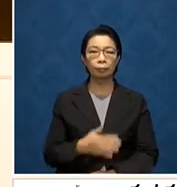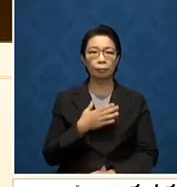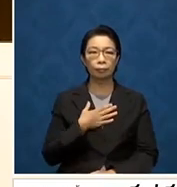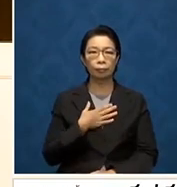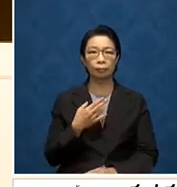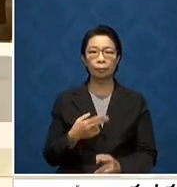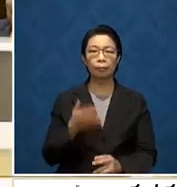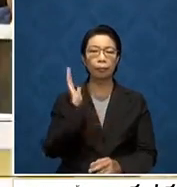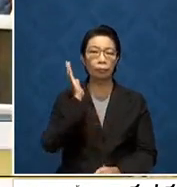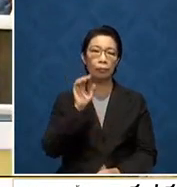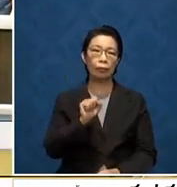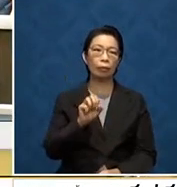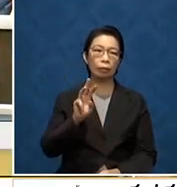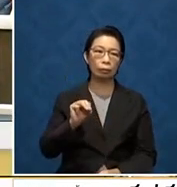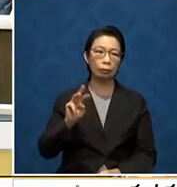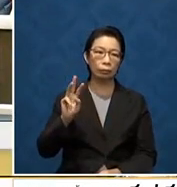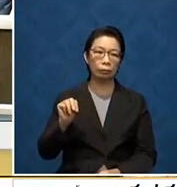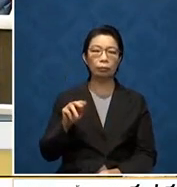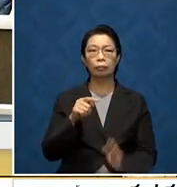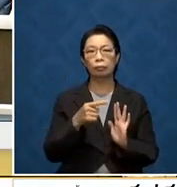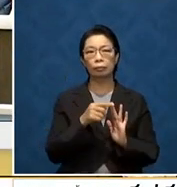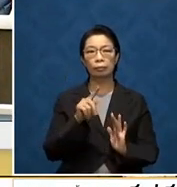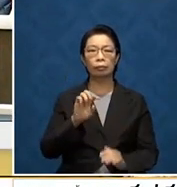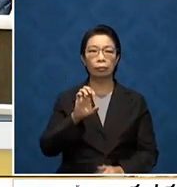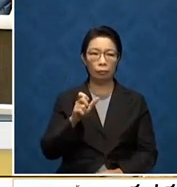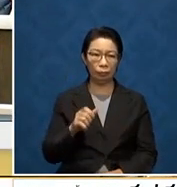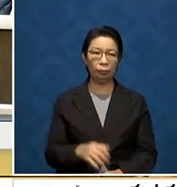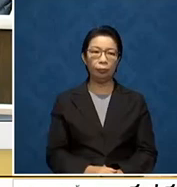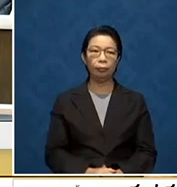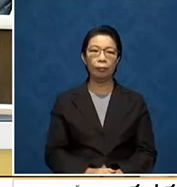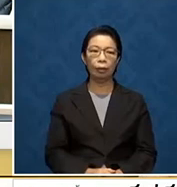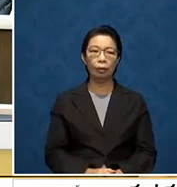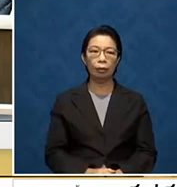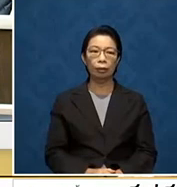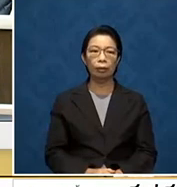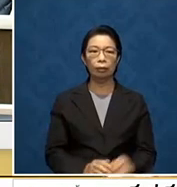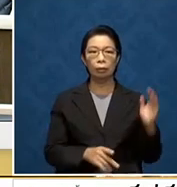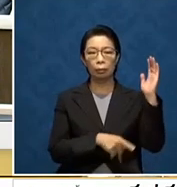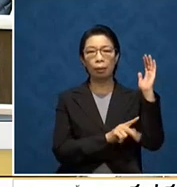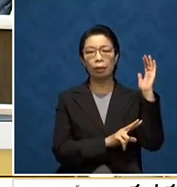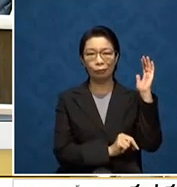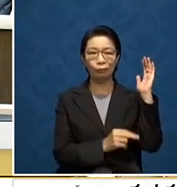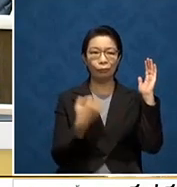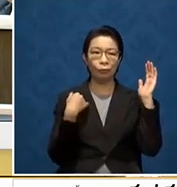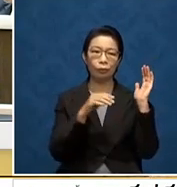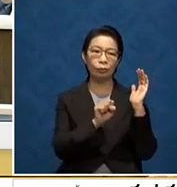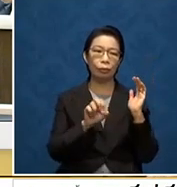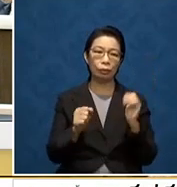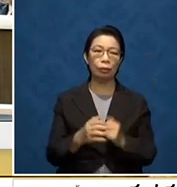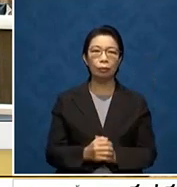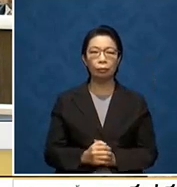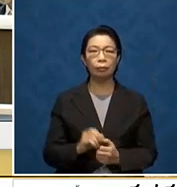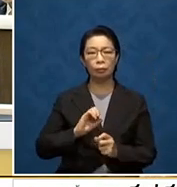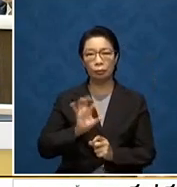ายสมมุติเบญจลักษณ์ปัตตานีเขต3ผมมีปัญหาความเดือดร้